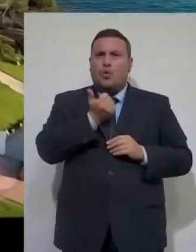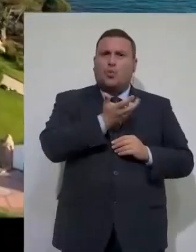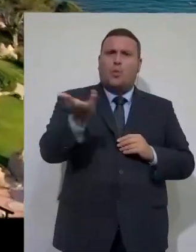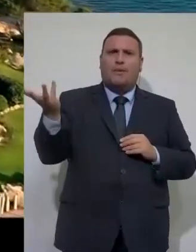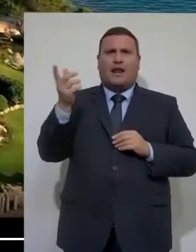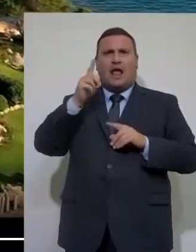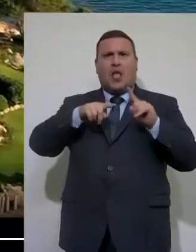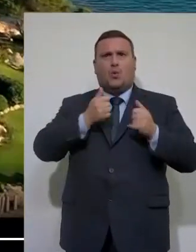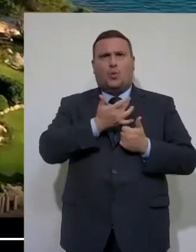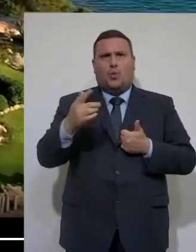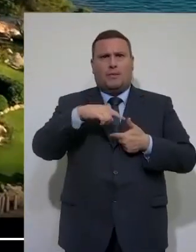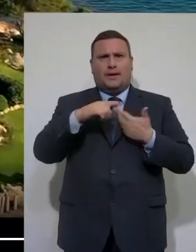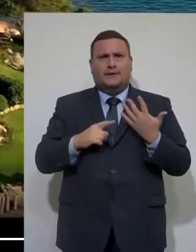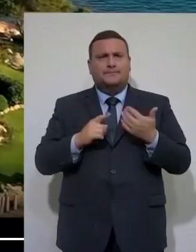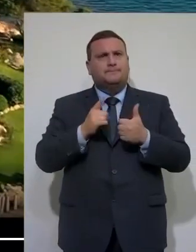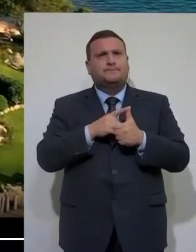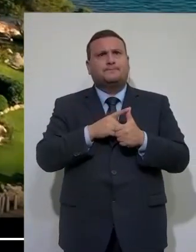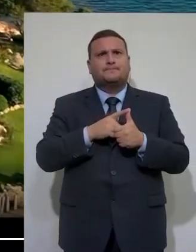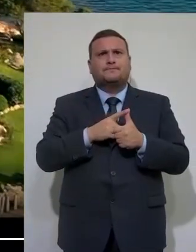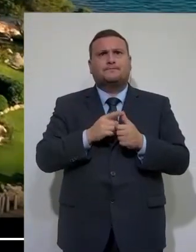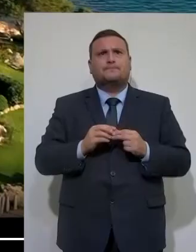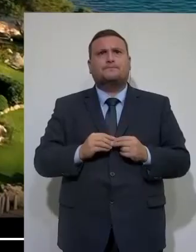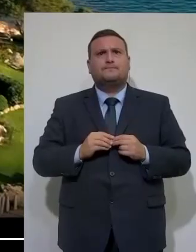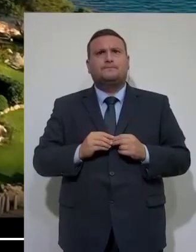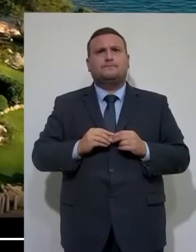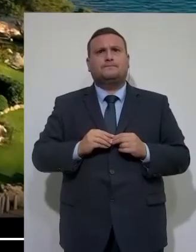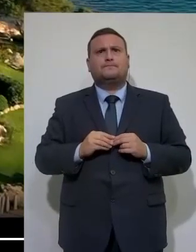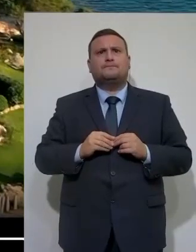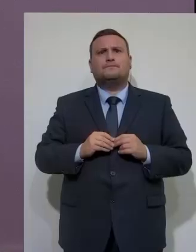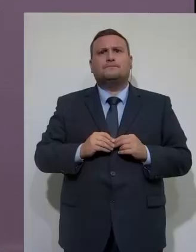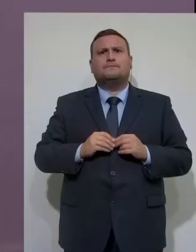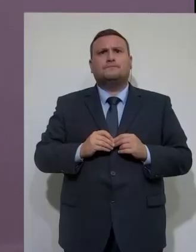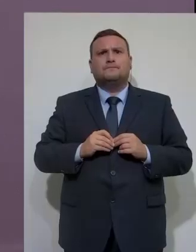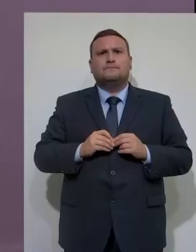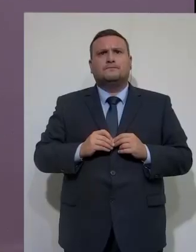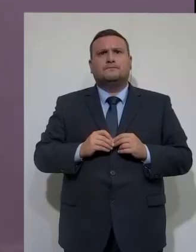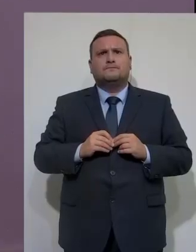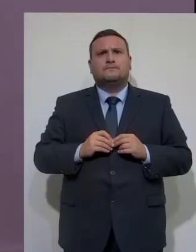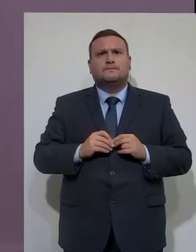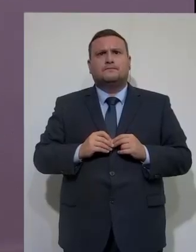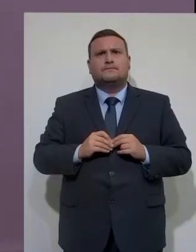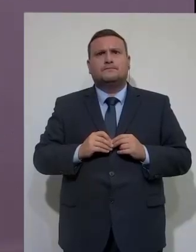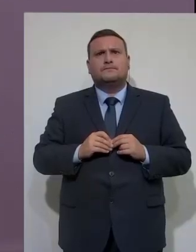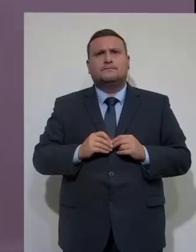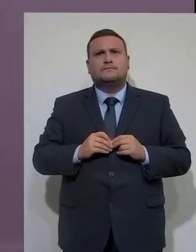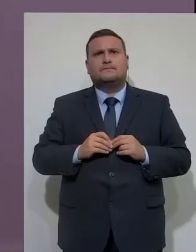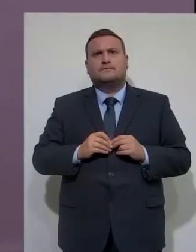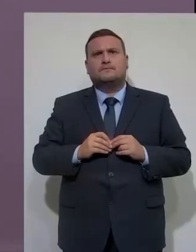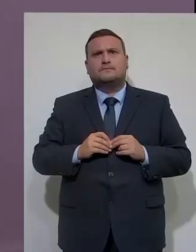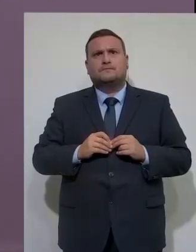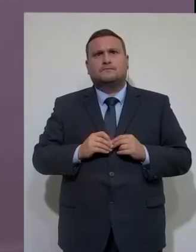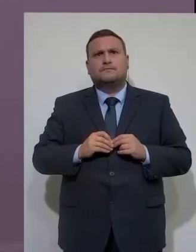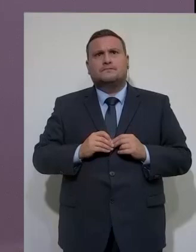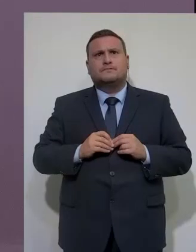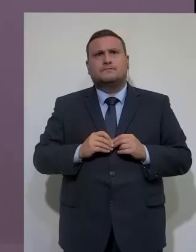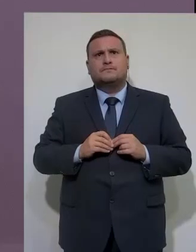no? Aumenta la domanda, è un segmento sempre più appealing, non crescono